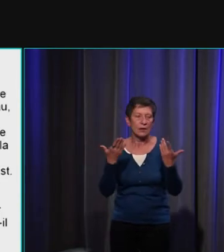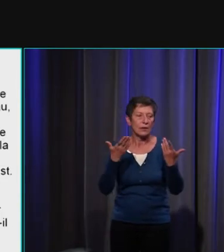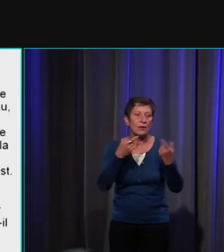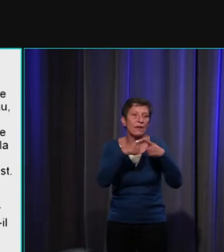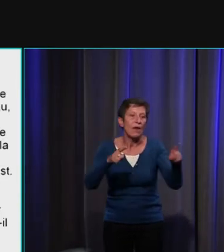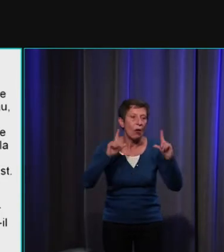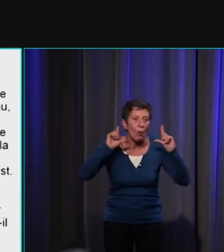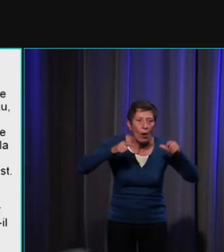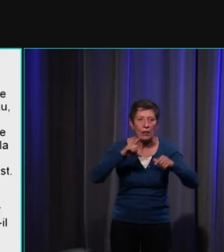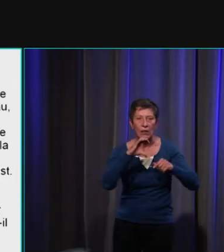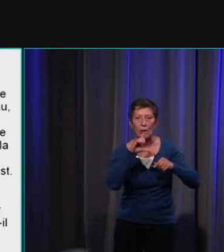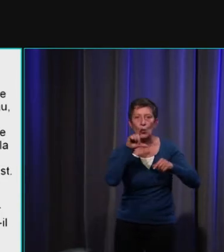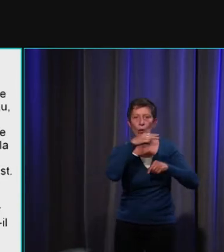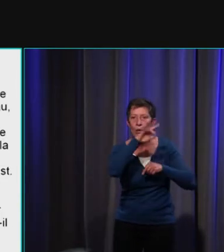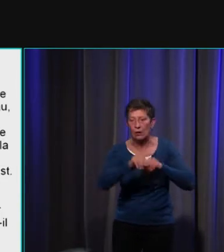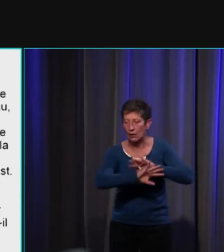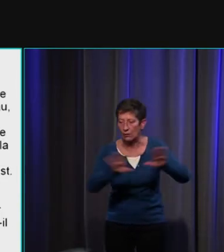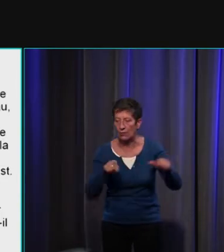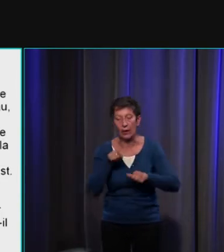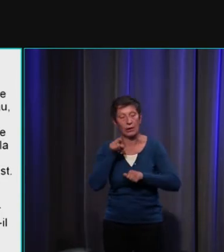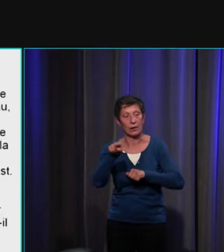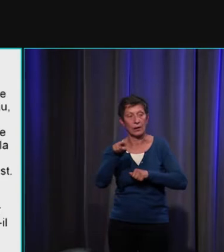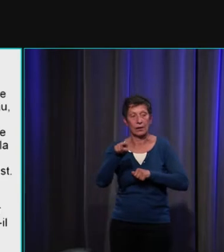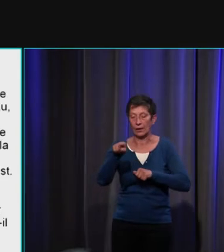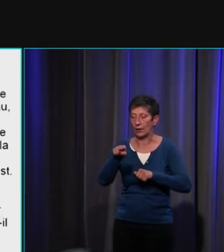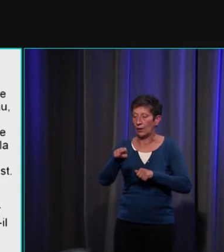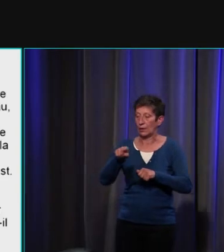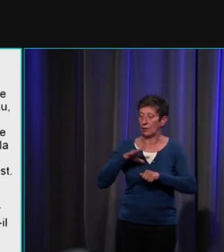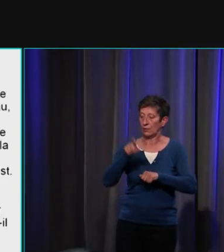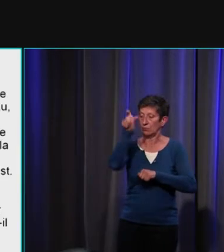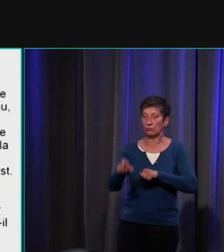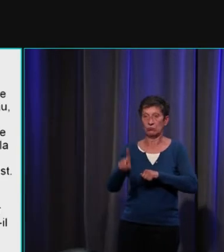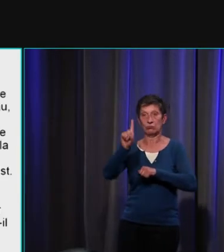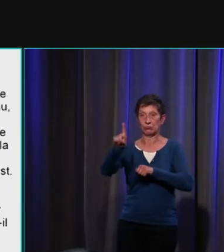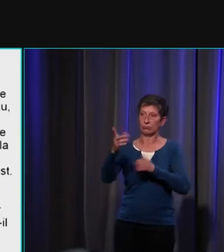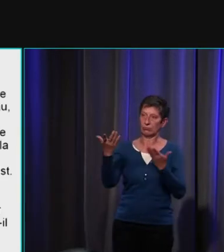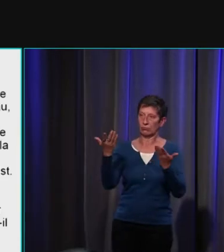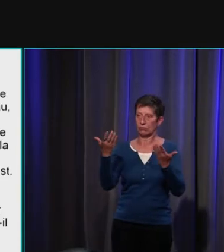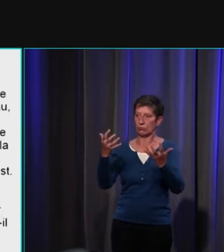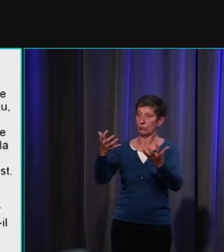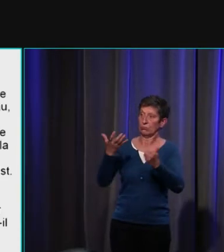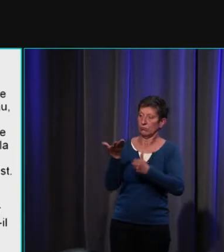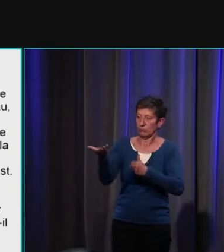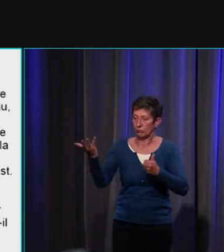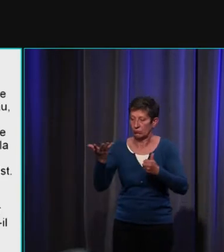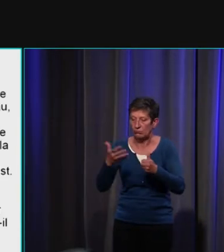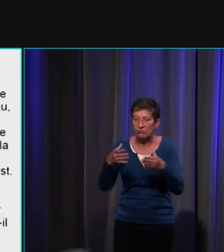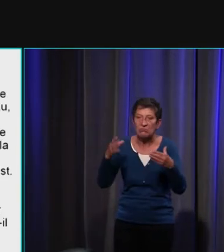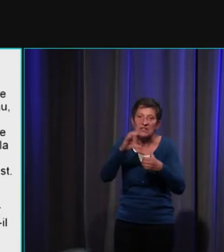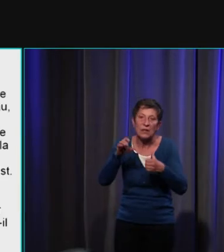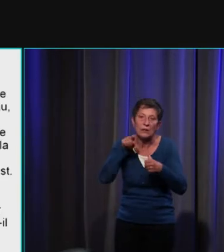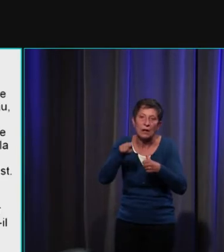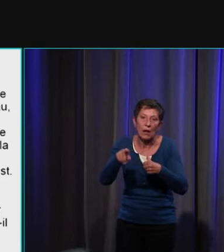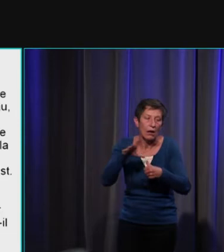11 cette figure de proue qui va faire du de l'ordre cistercien tout si ordre de rien du tout fondées par des